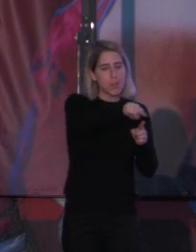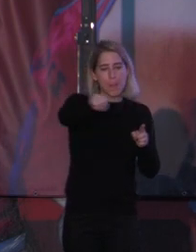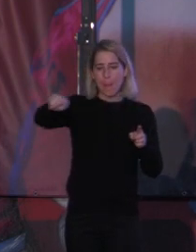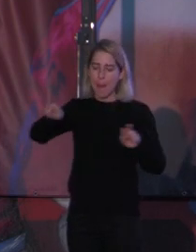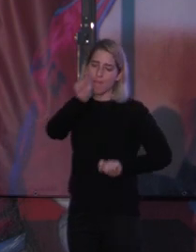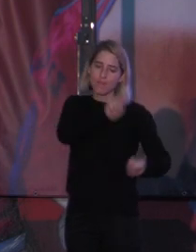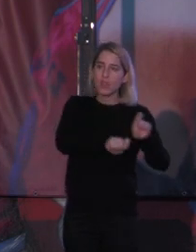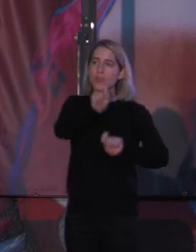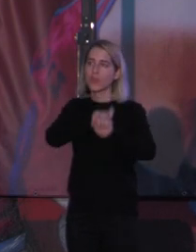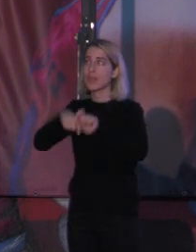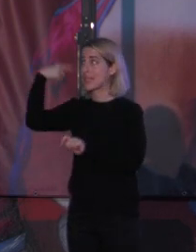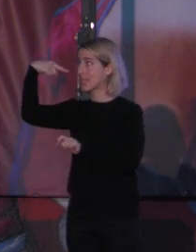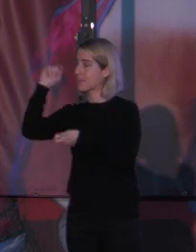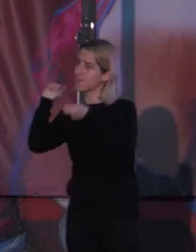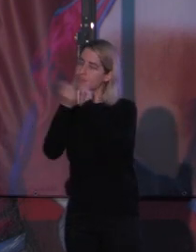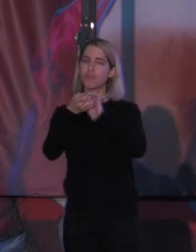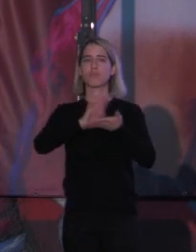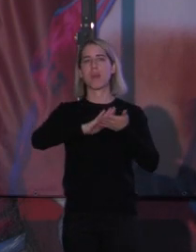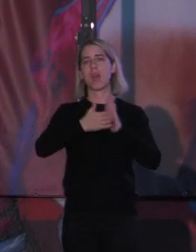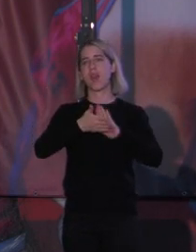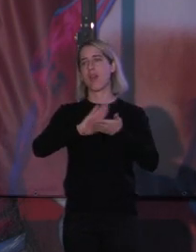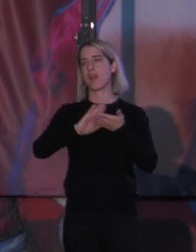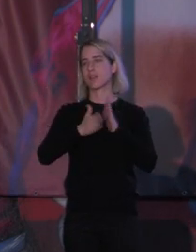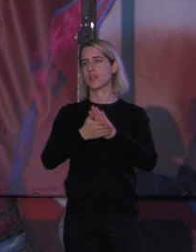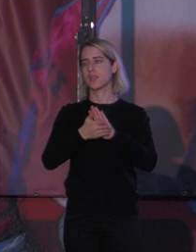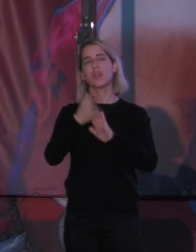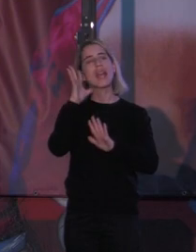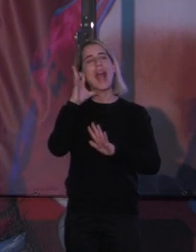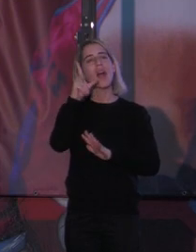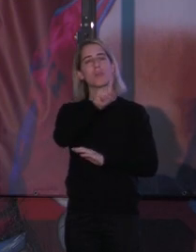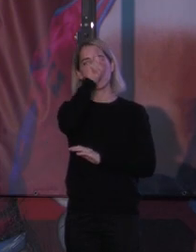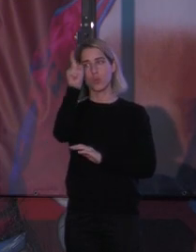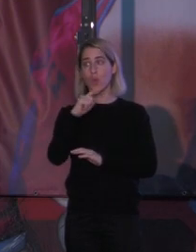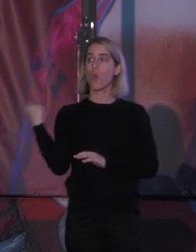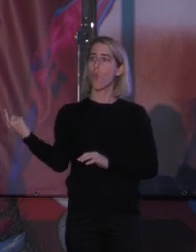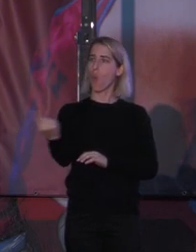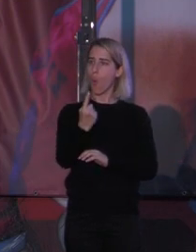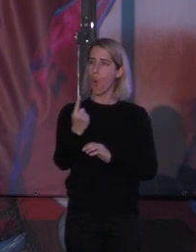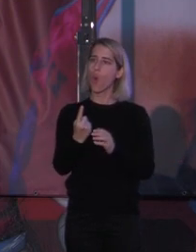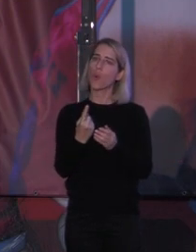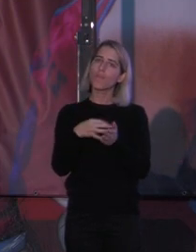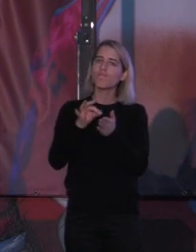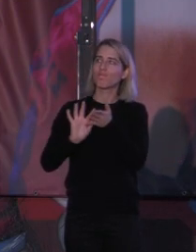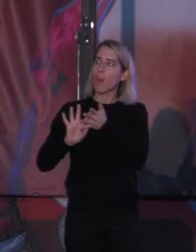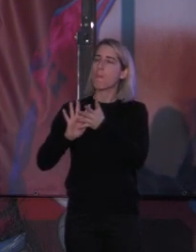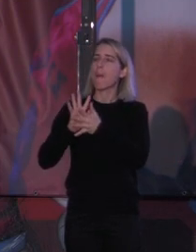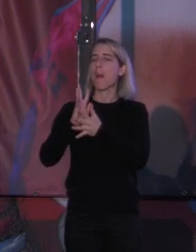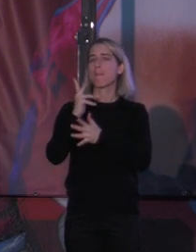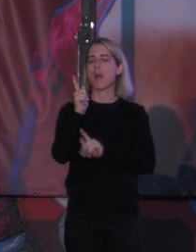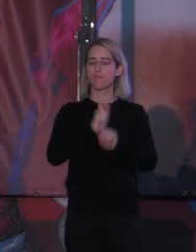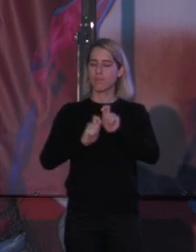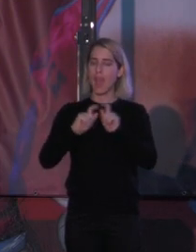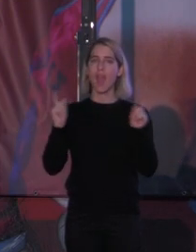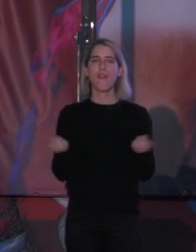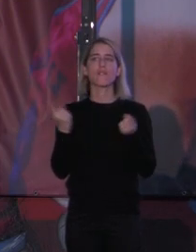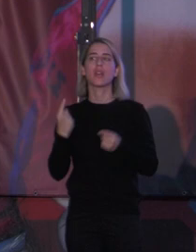να κάνουμε τις σκέψεις μας πράξη, να καλυτερεύσουμε την καθημερινότητα όλων των νεοσμυρνιωτών. Να δημιουργήσουμε ευκαιρίες